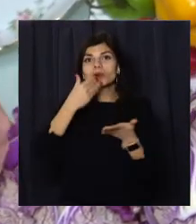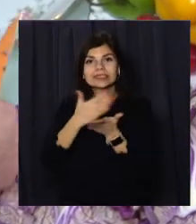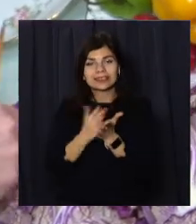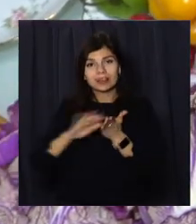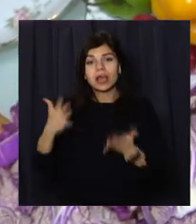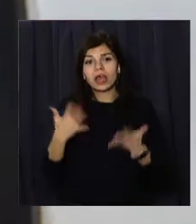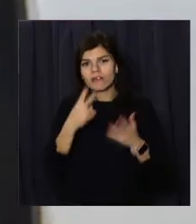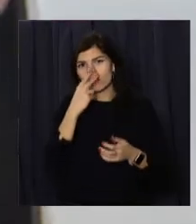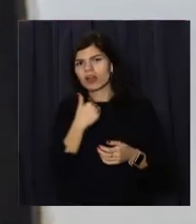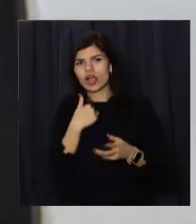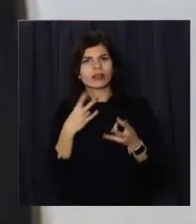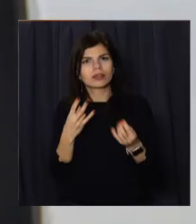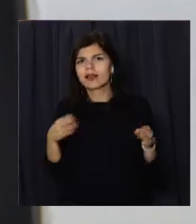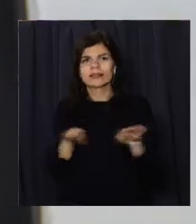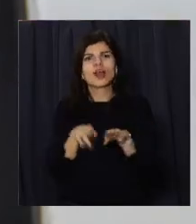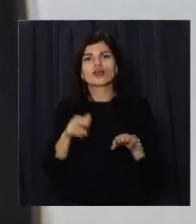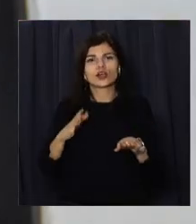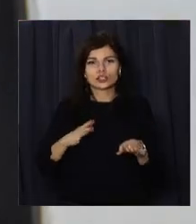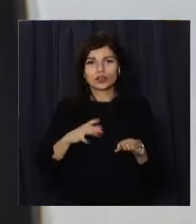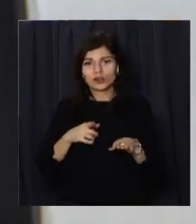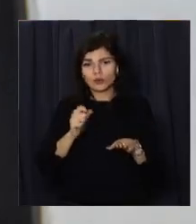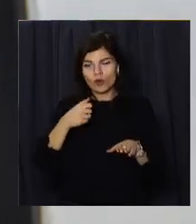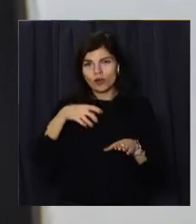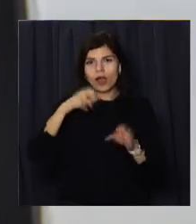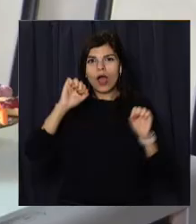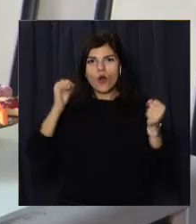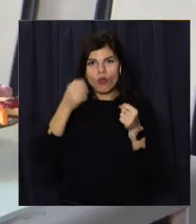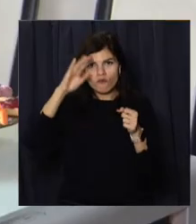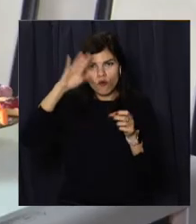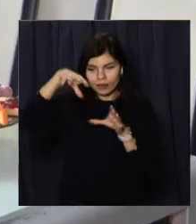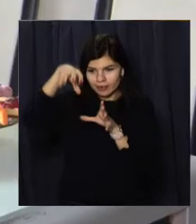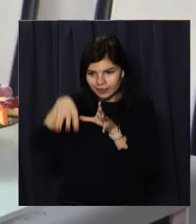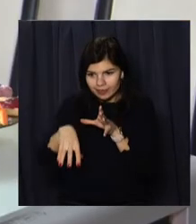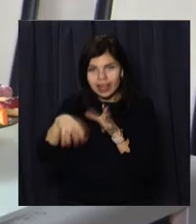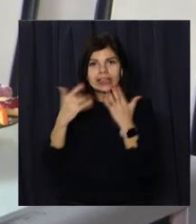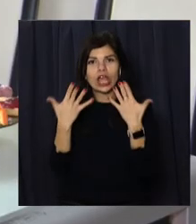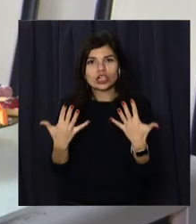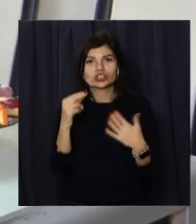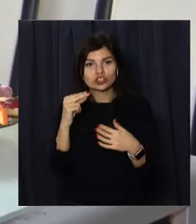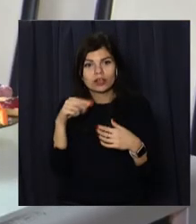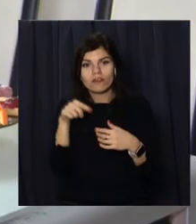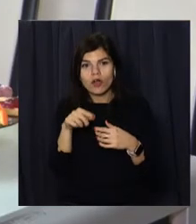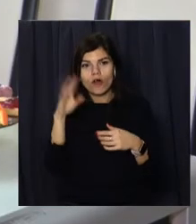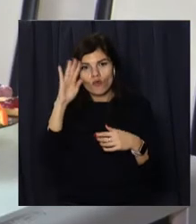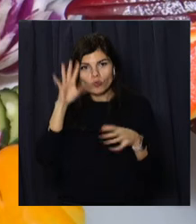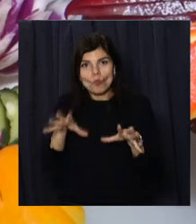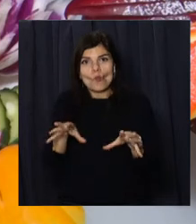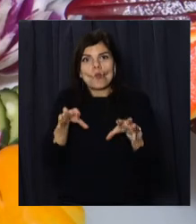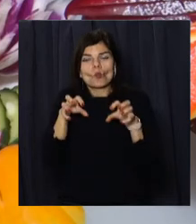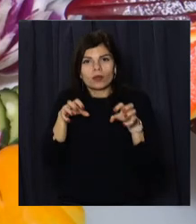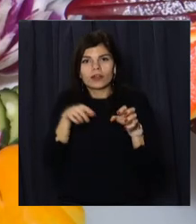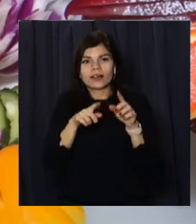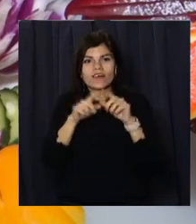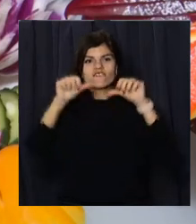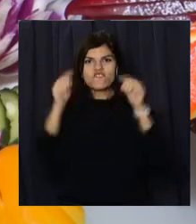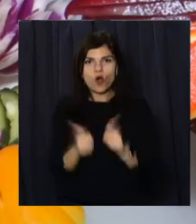на декілька годин. За цей час вона насититься рідиною та прийме необхідну форму. Прикрасити тарілку можна овочевим мереживом.